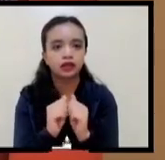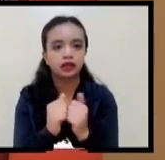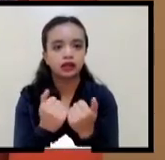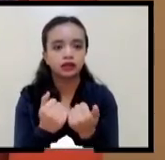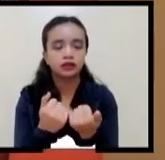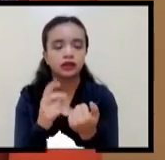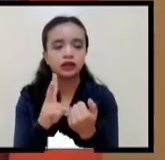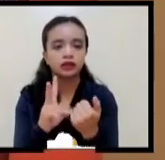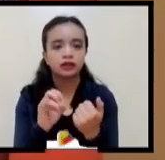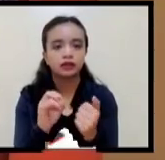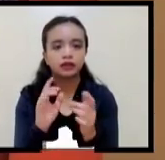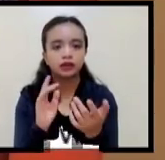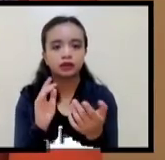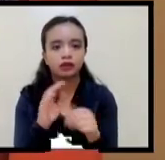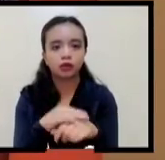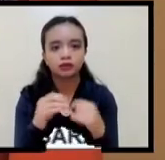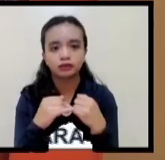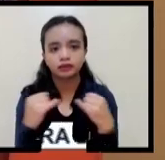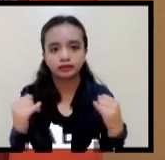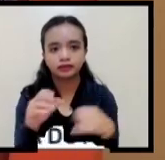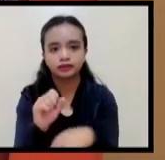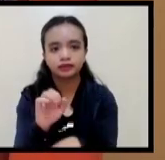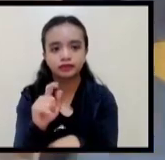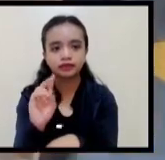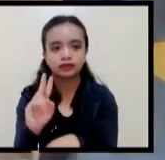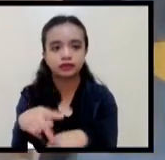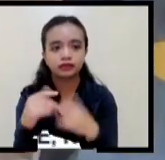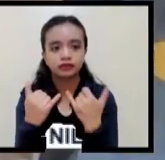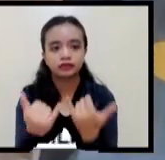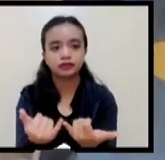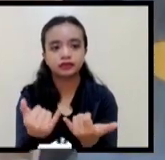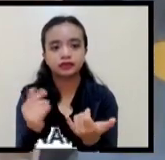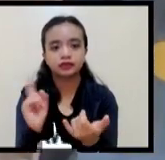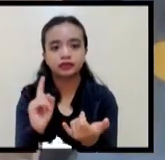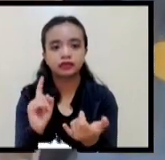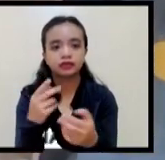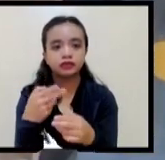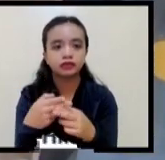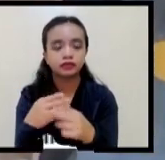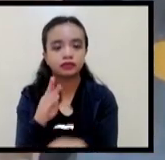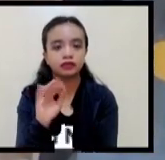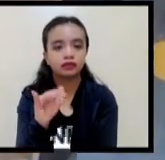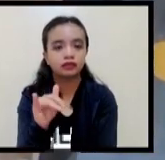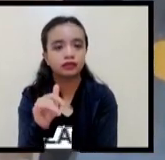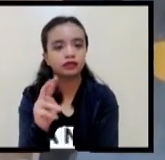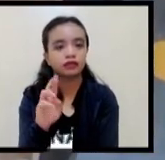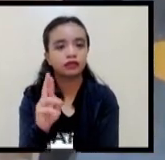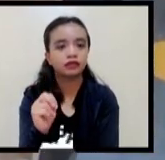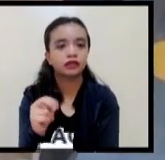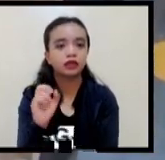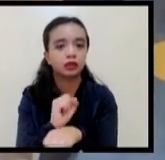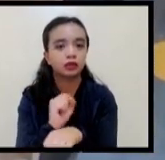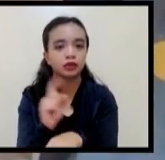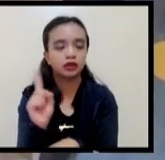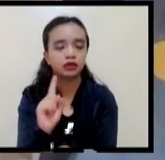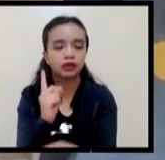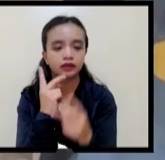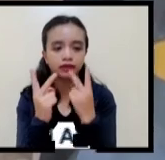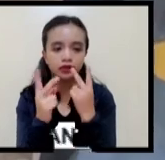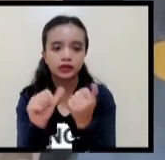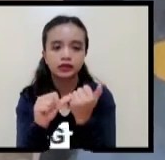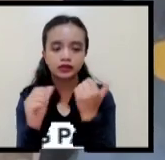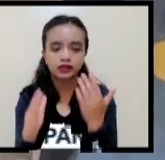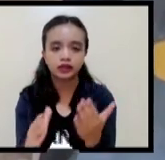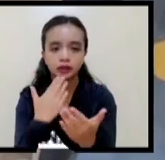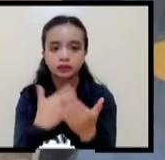setup, makakausap po natin si Brian Manares na nagtatrabaho bilang isang virtual assistant. Good morning and welcome sa Rise and